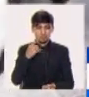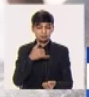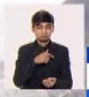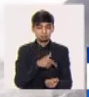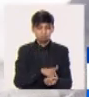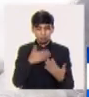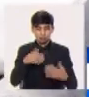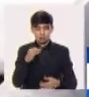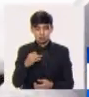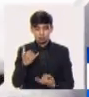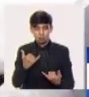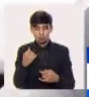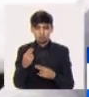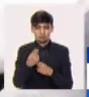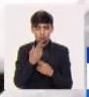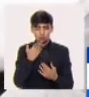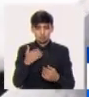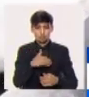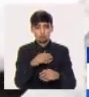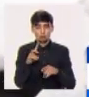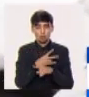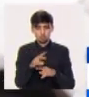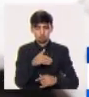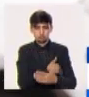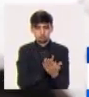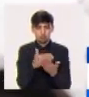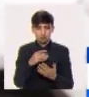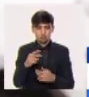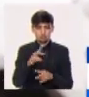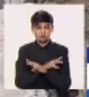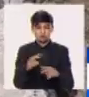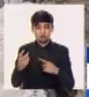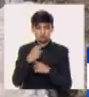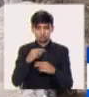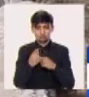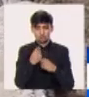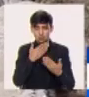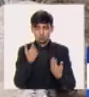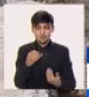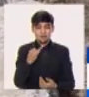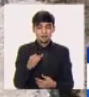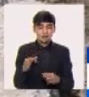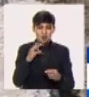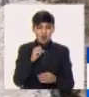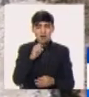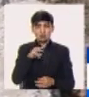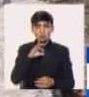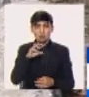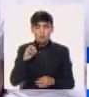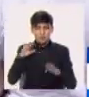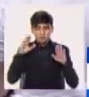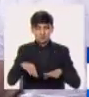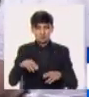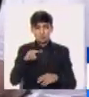Бүгіндік әлі алған жоқ, ночью температура была, ей никто не подошел. Қазіргі күні науқасы көп Ақтөбеде арнайы ашылған